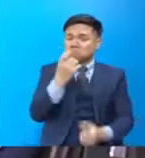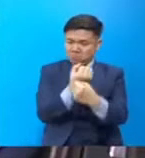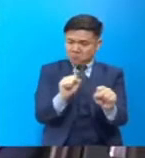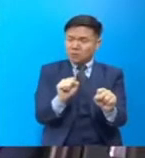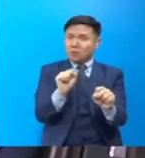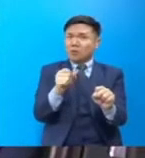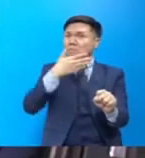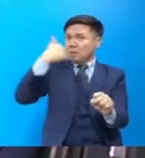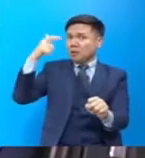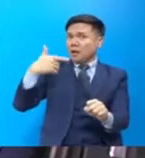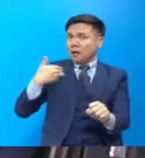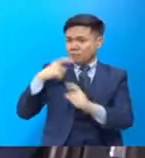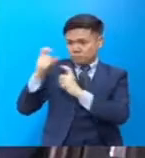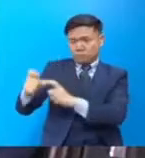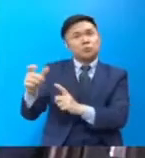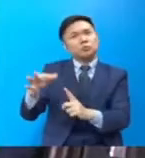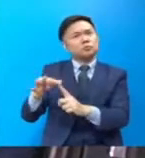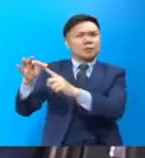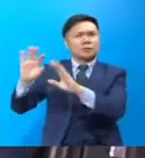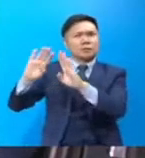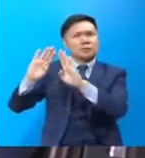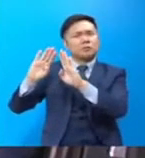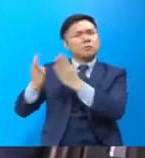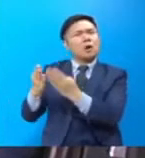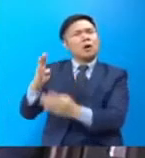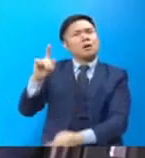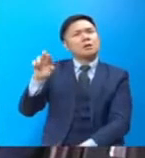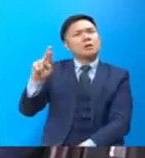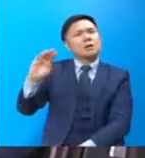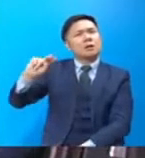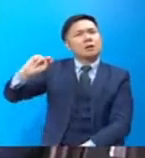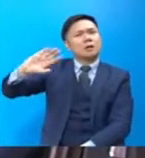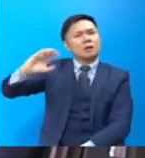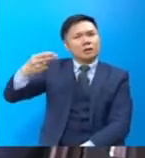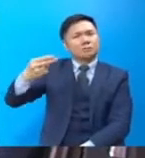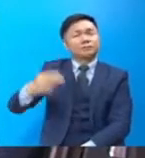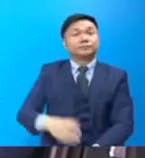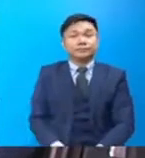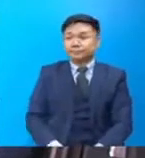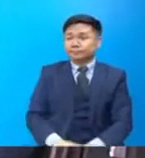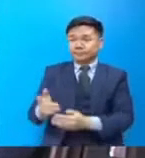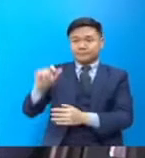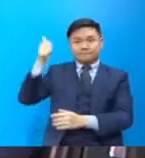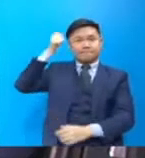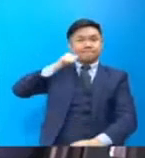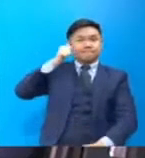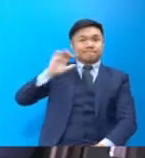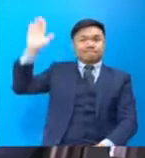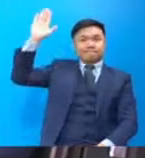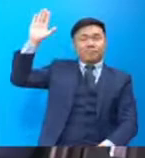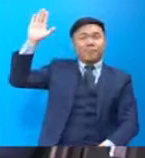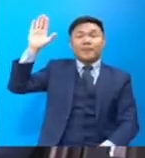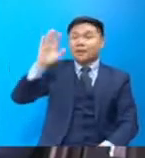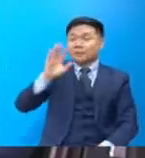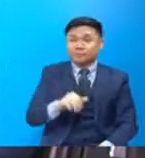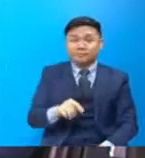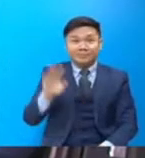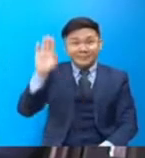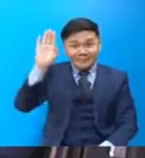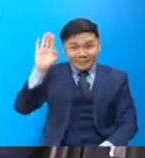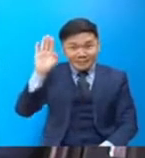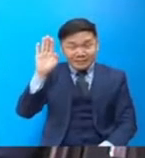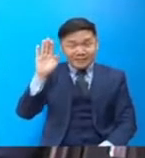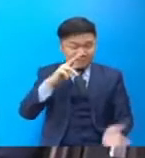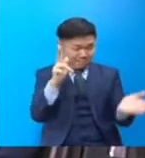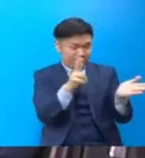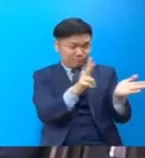keselamatan kasih kepada ketua dan juga ya Bro magnet bercakap tentang